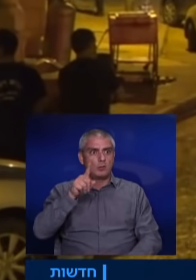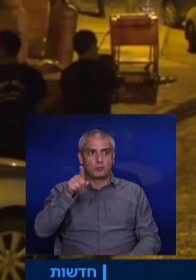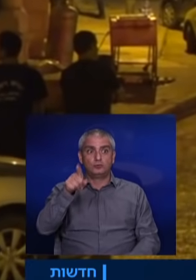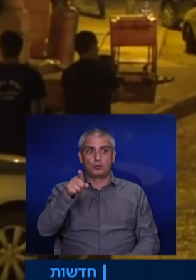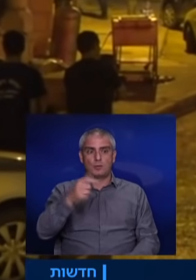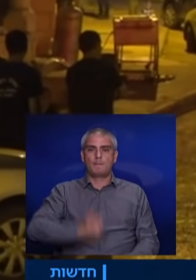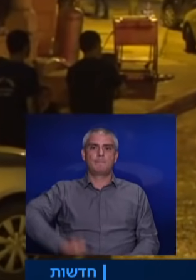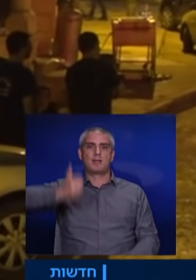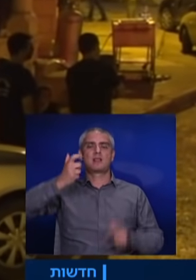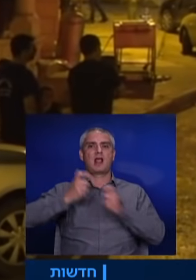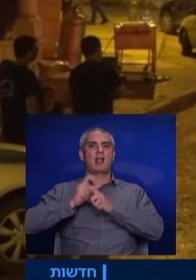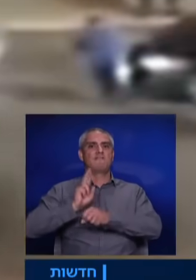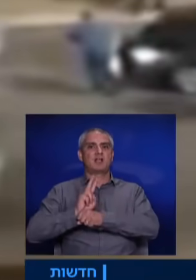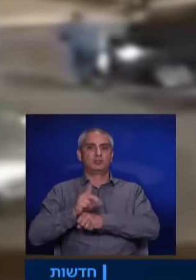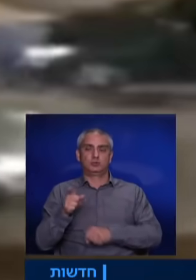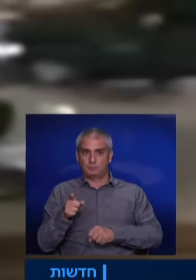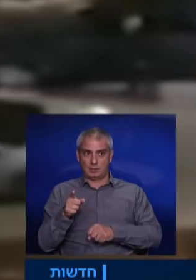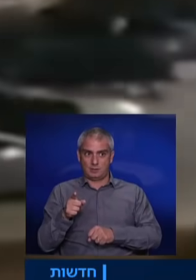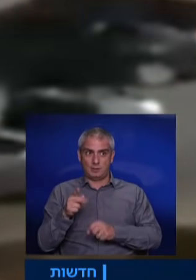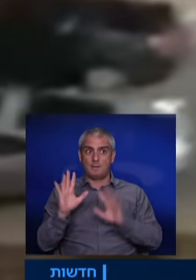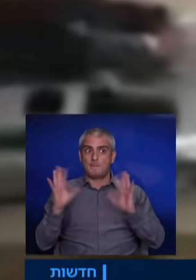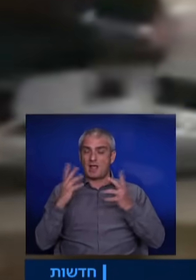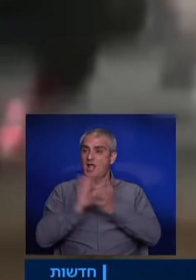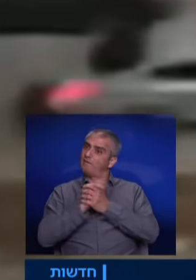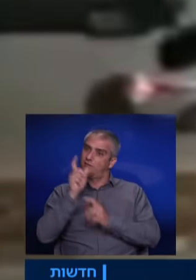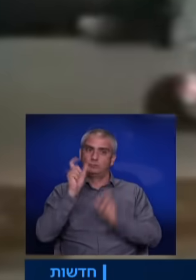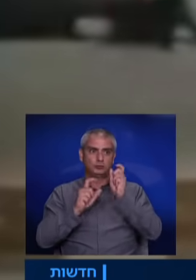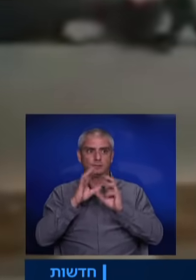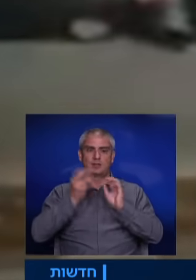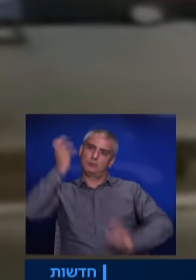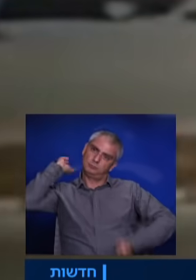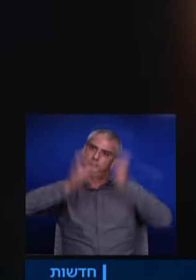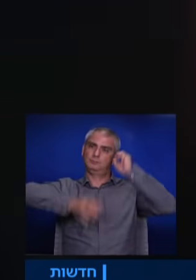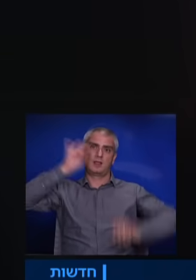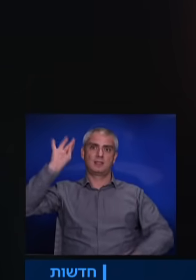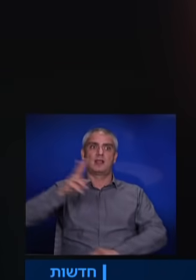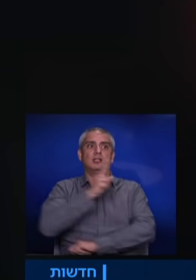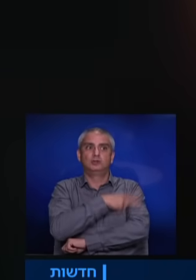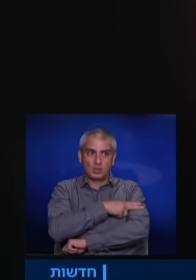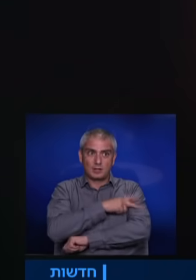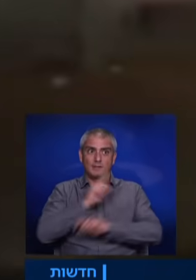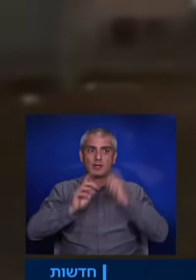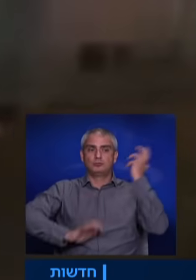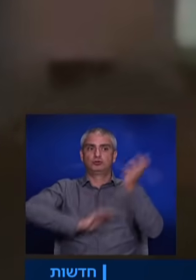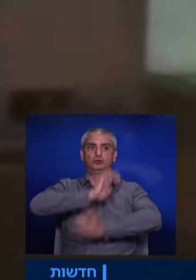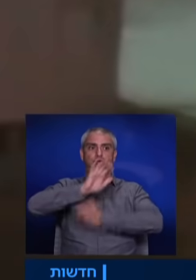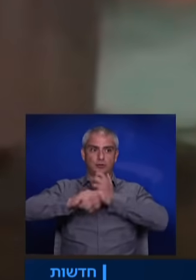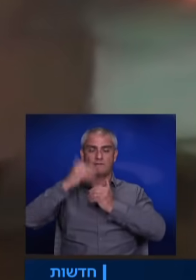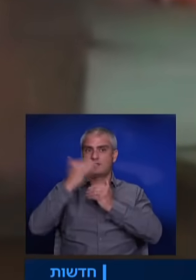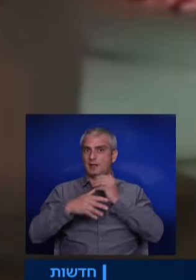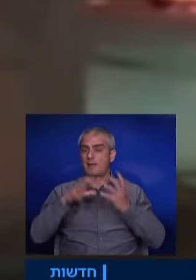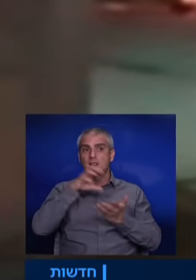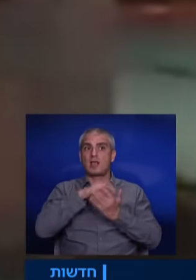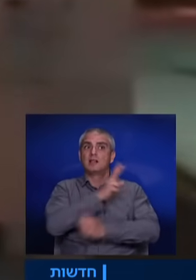שמדובר במנהל חברת השמירה. מהר מאוד חבריו ותושבים החלו לידות אבנים על השוטרים. האירוע התלהט. זה נגמר